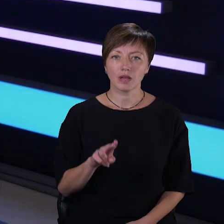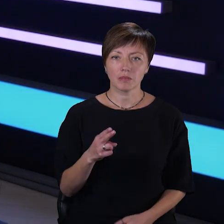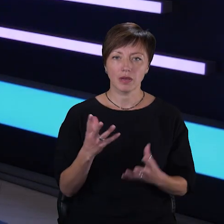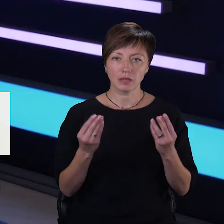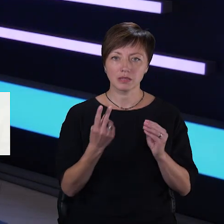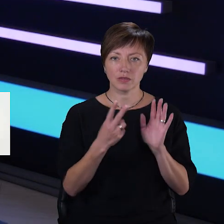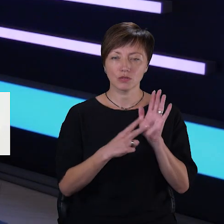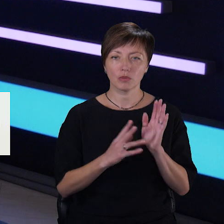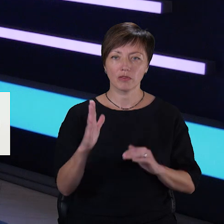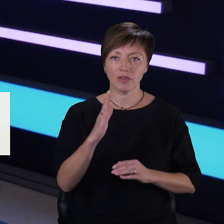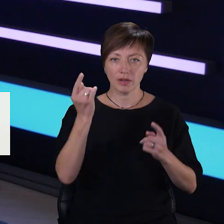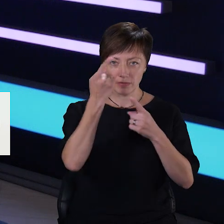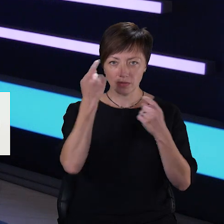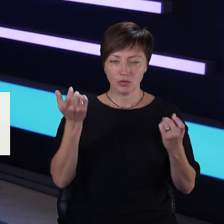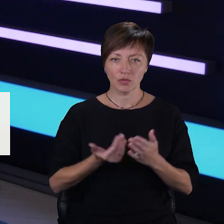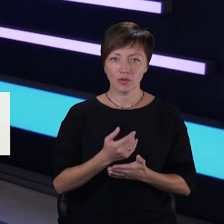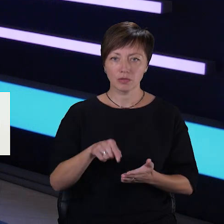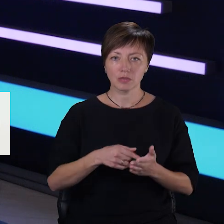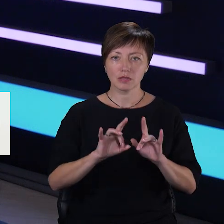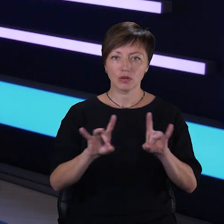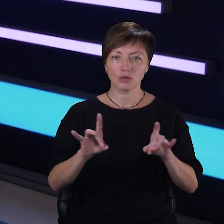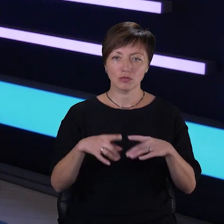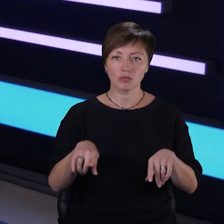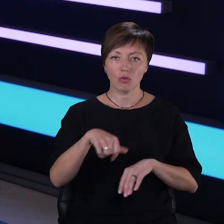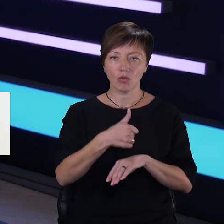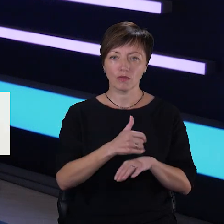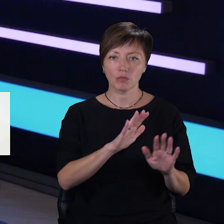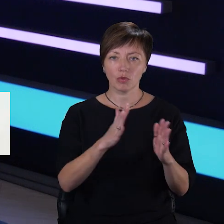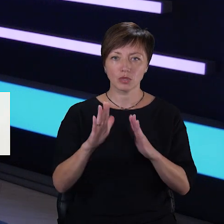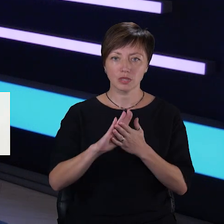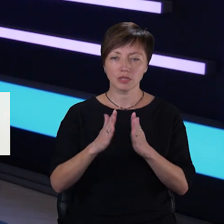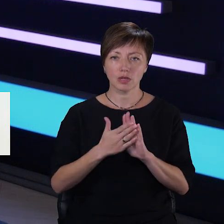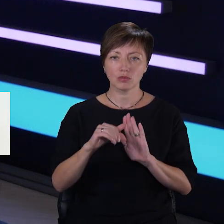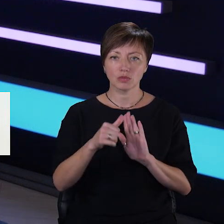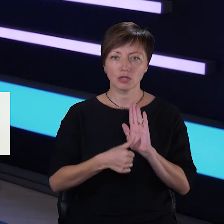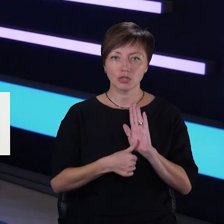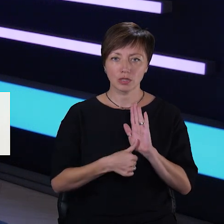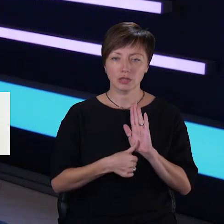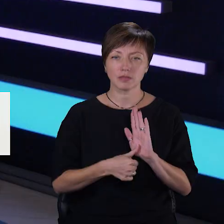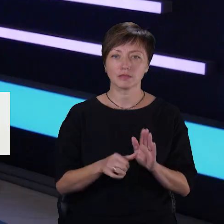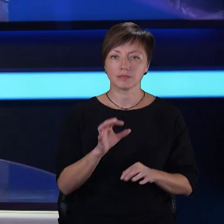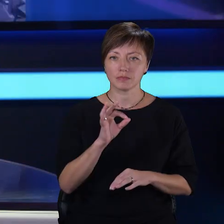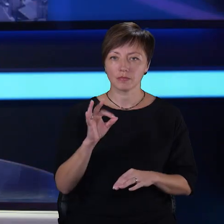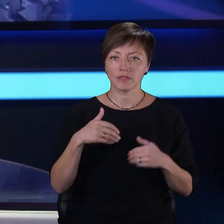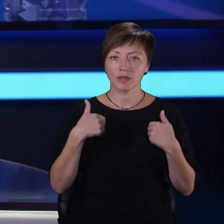П'ятниця, 27 вересня, в ефірі новини міста. Розкажемо про головні події станом на 16-му.